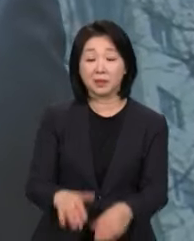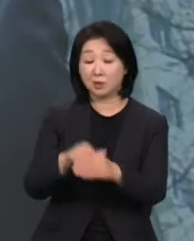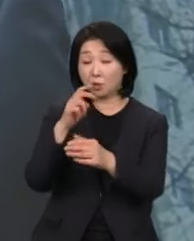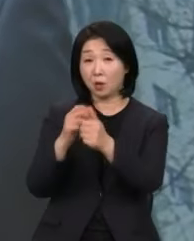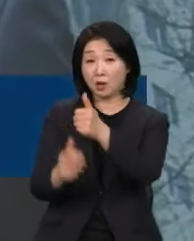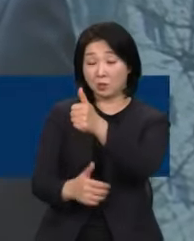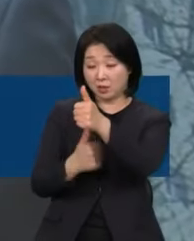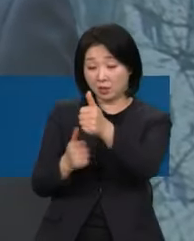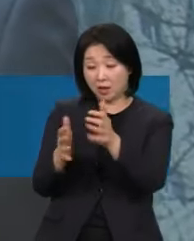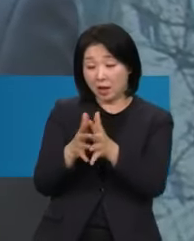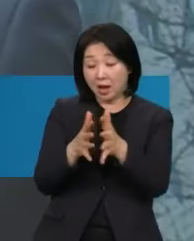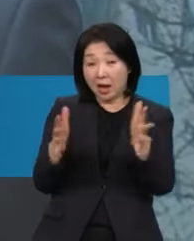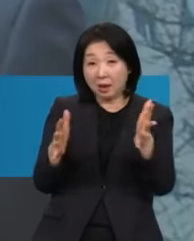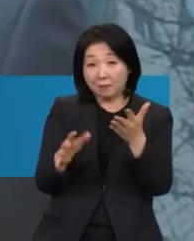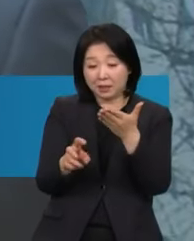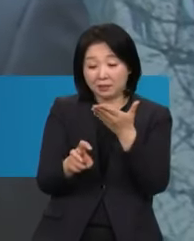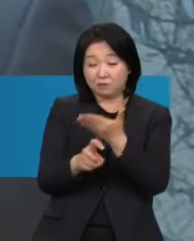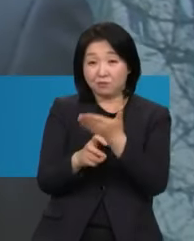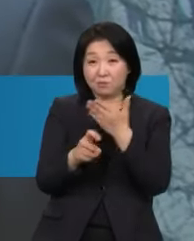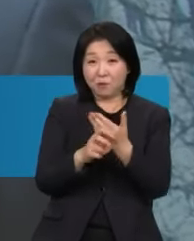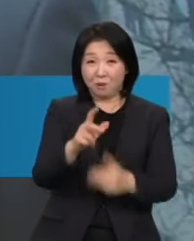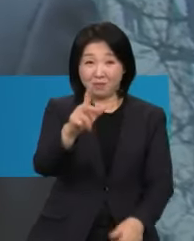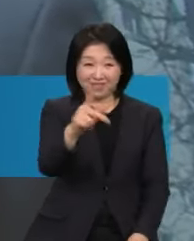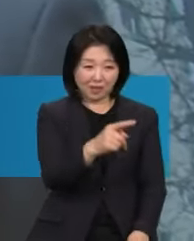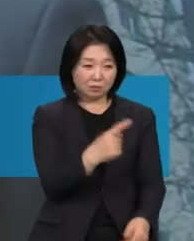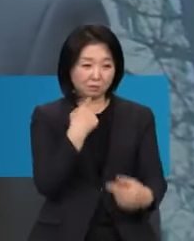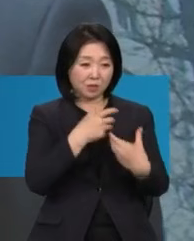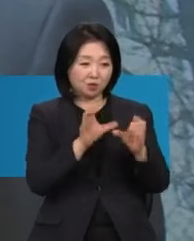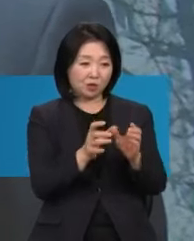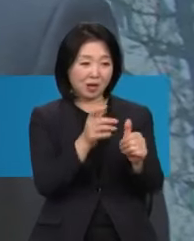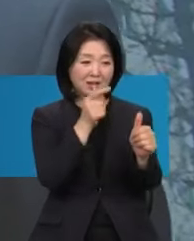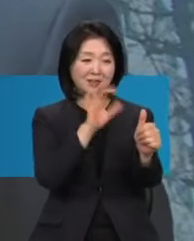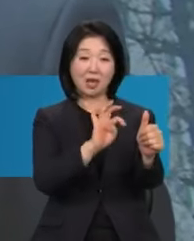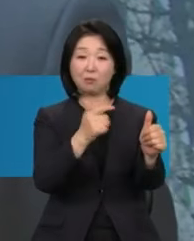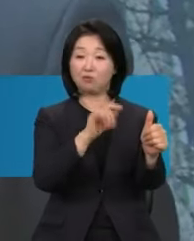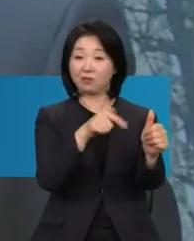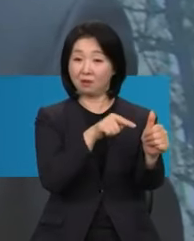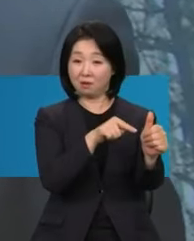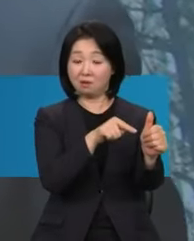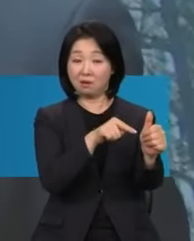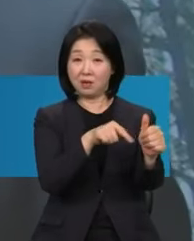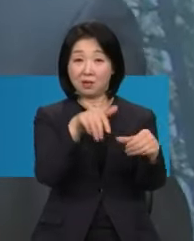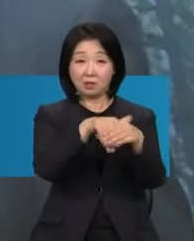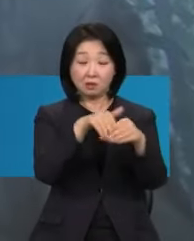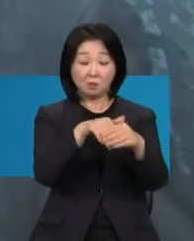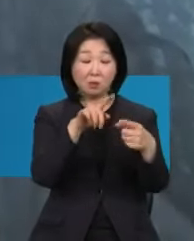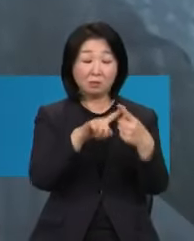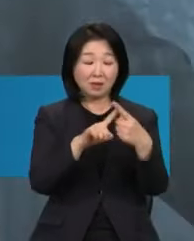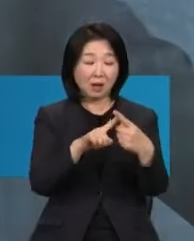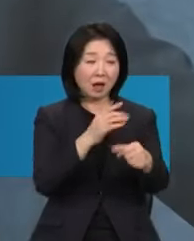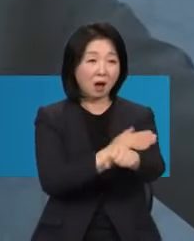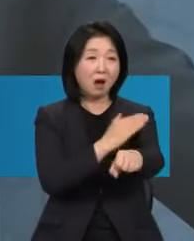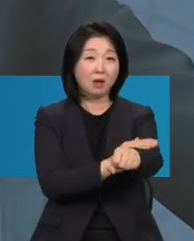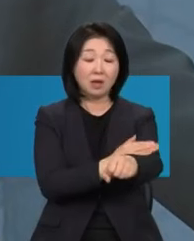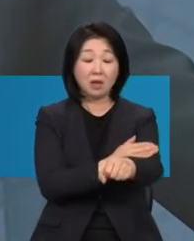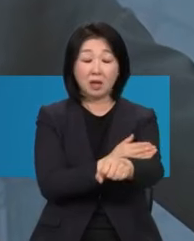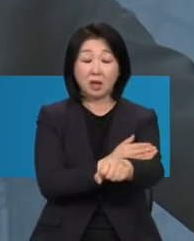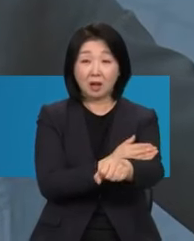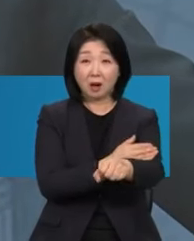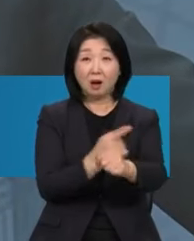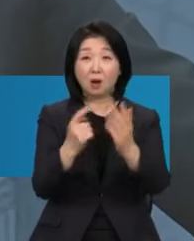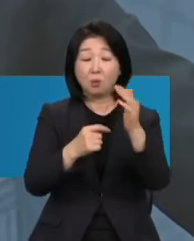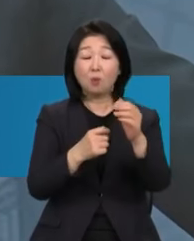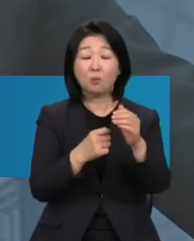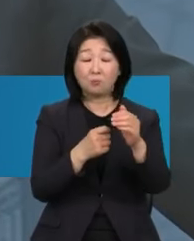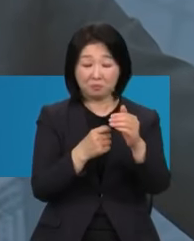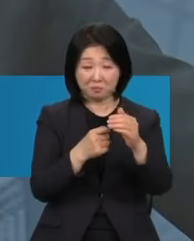선관위가 아파트 편법 대출 의혹을 받는 민주당 양문석 후보를 선거법상 허위사실 공표죄로 경찰에